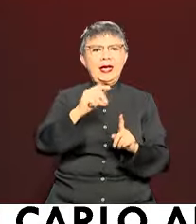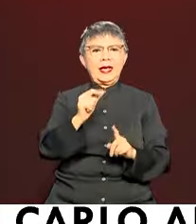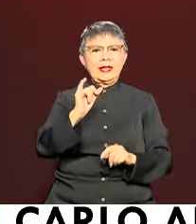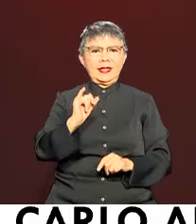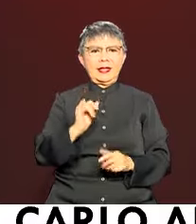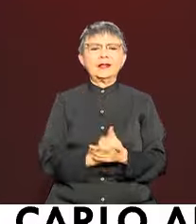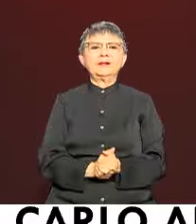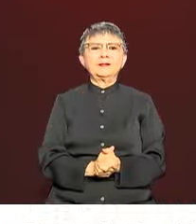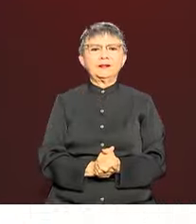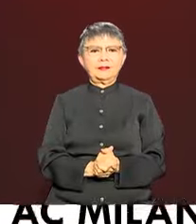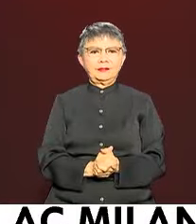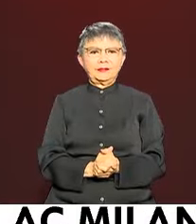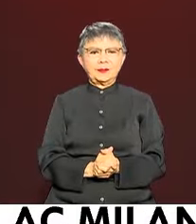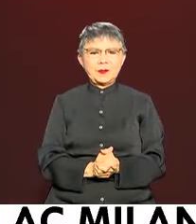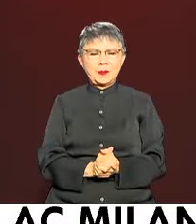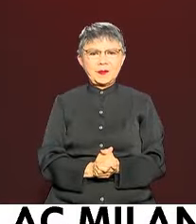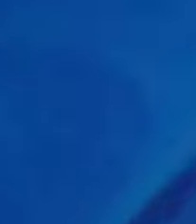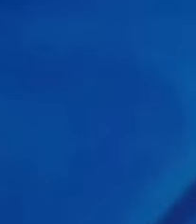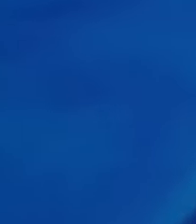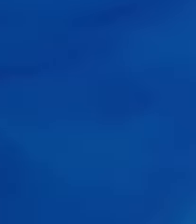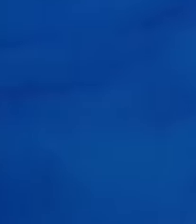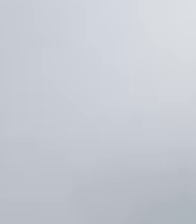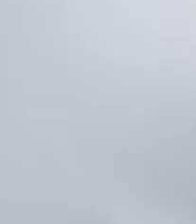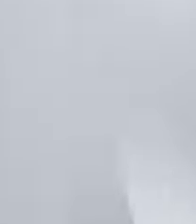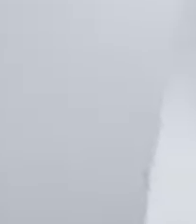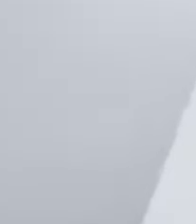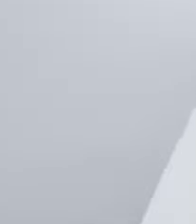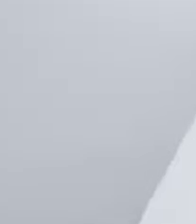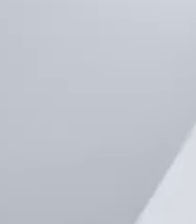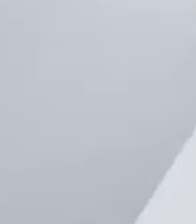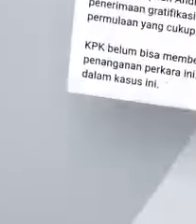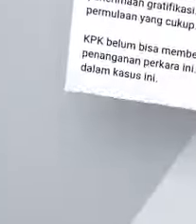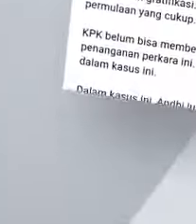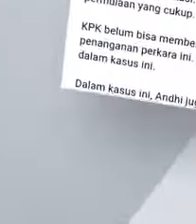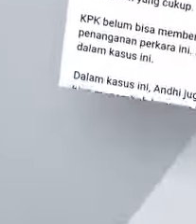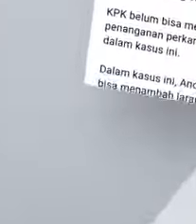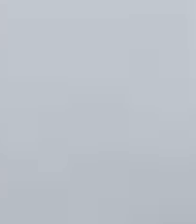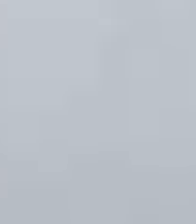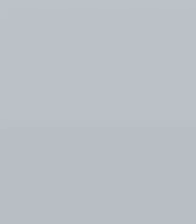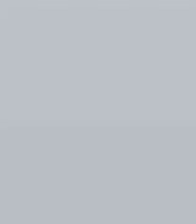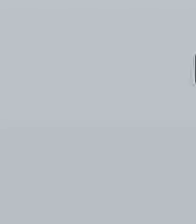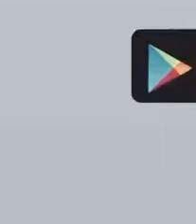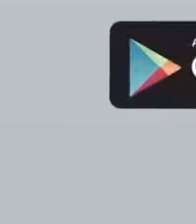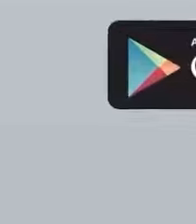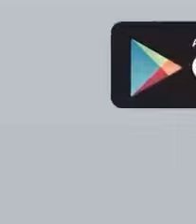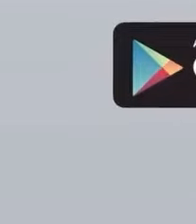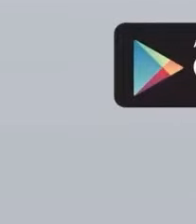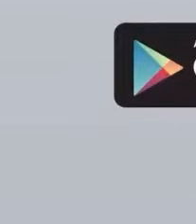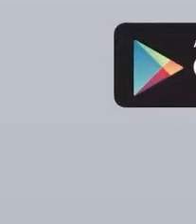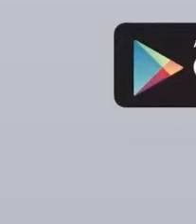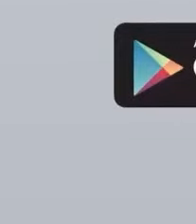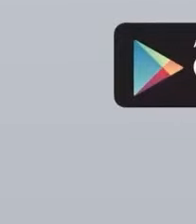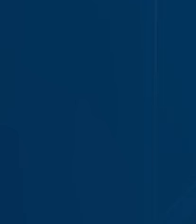indonesiaima Kasih Silakan duduk kembali jelajahi cara baru mendapatkan informasi download Metro TV